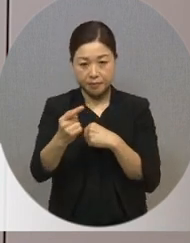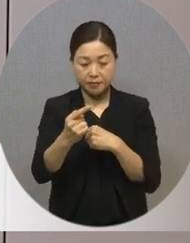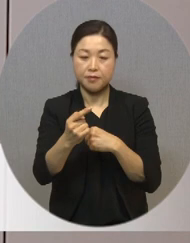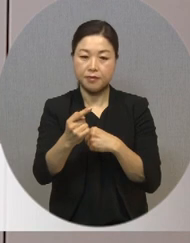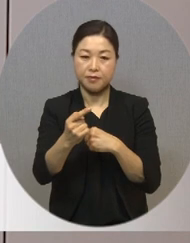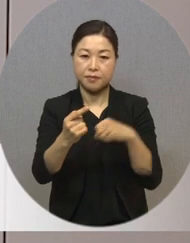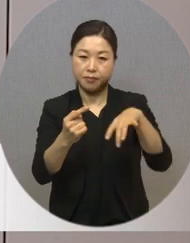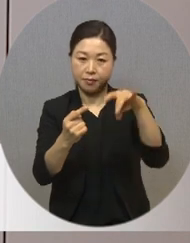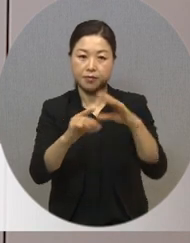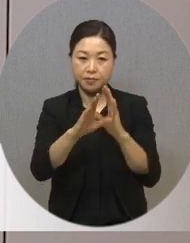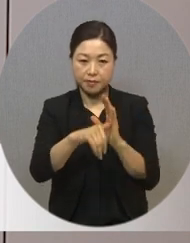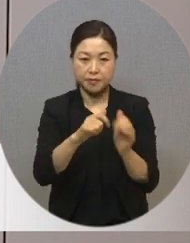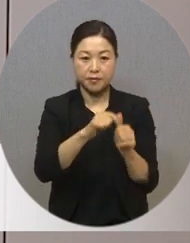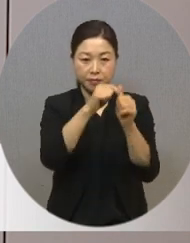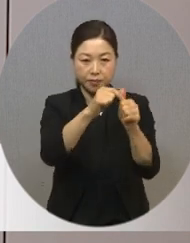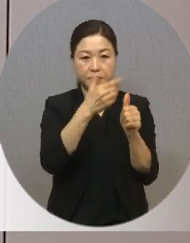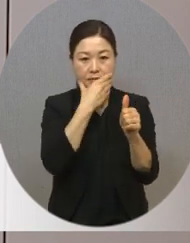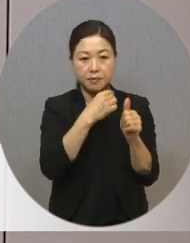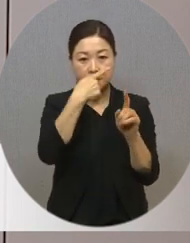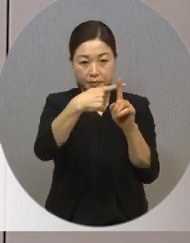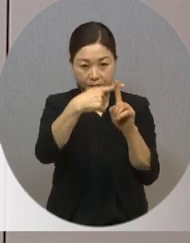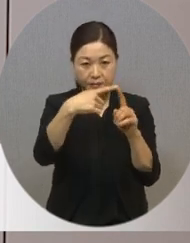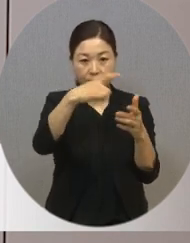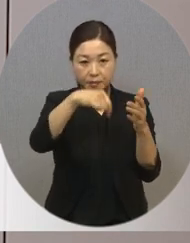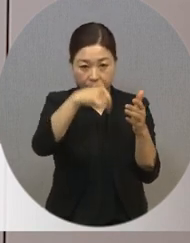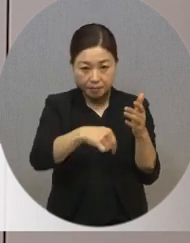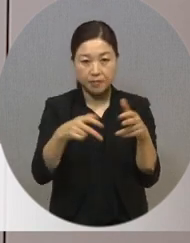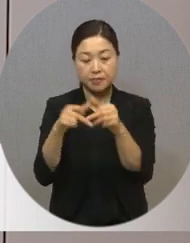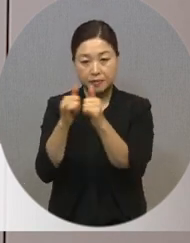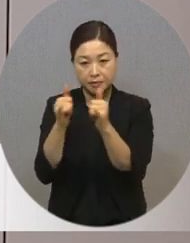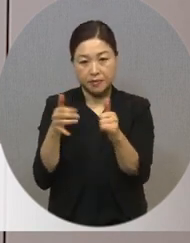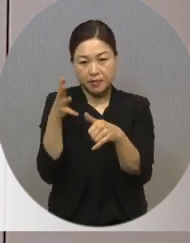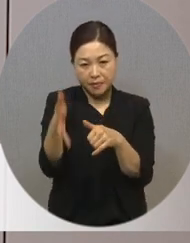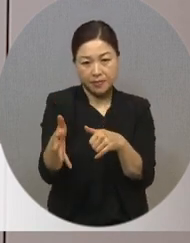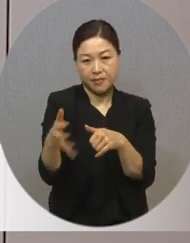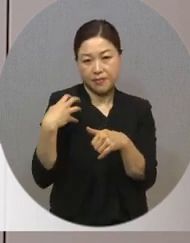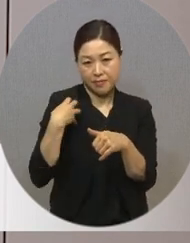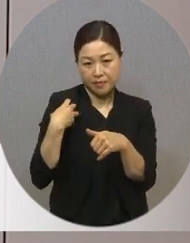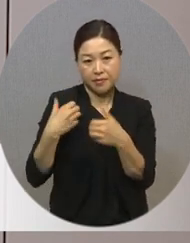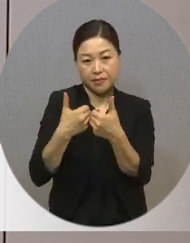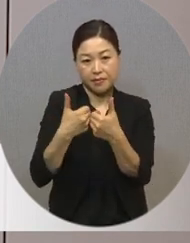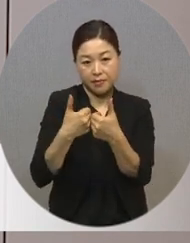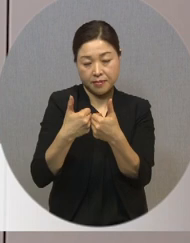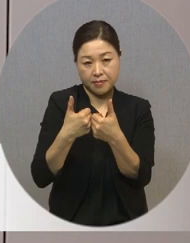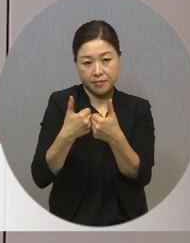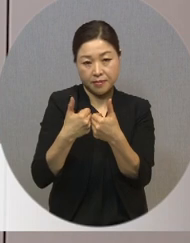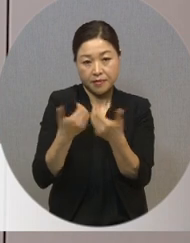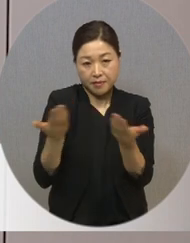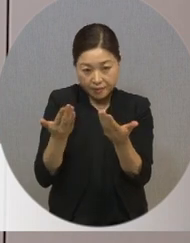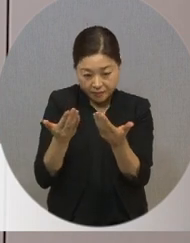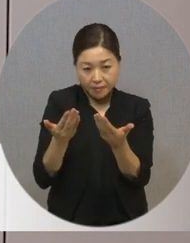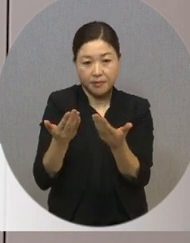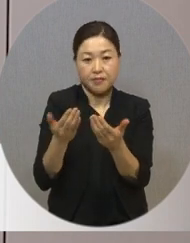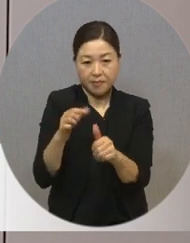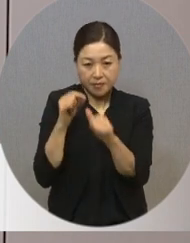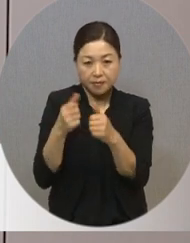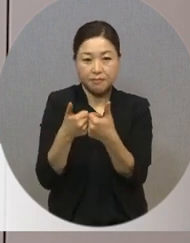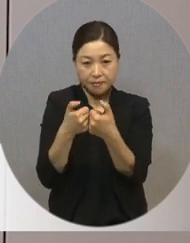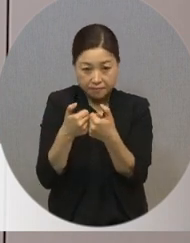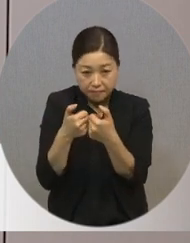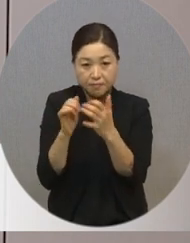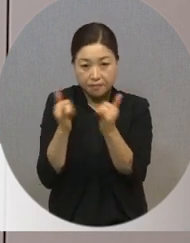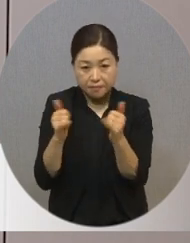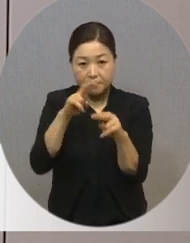중에 고용복지 플러스 센터 내에 장애인을 전담하는 취업 상담사를 배치해서 구인